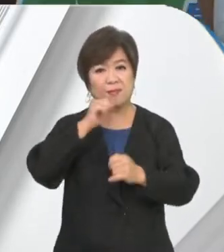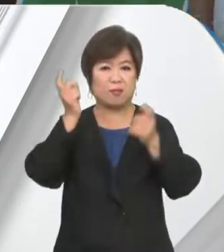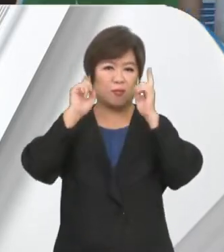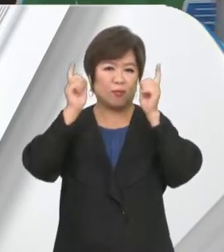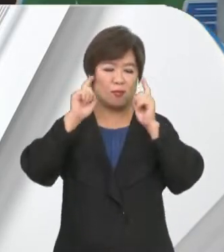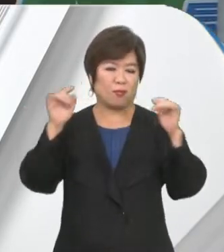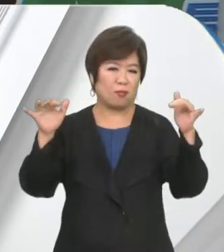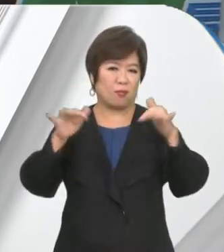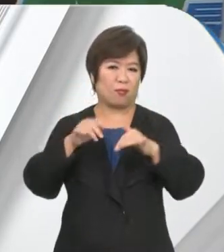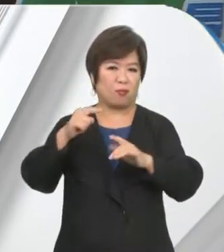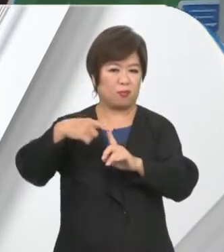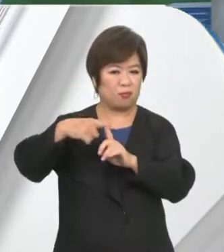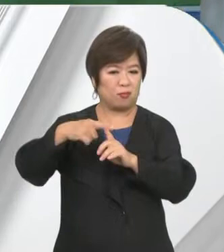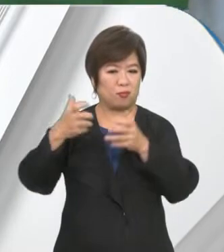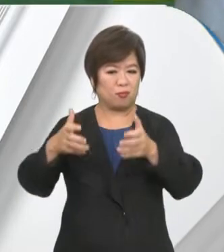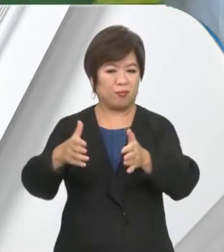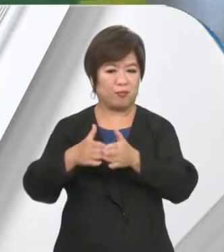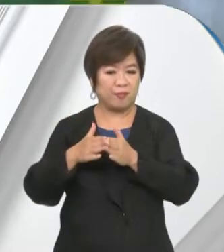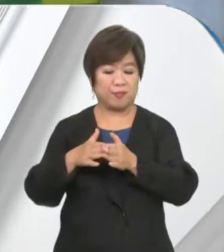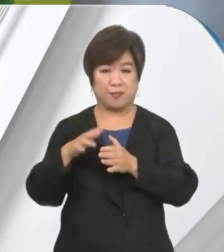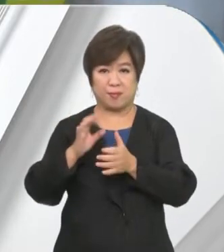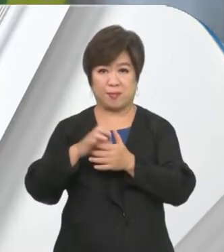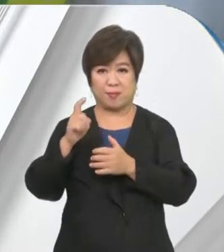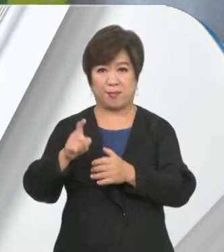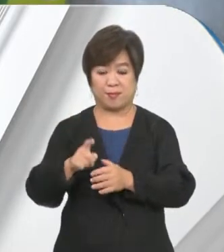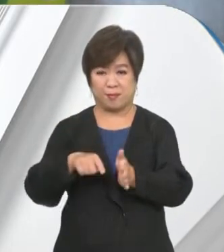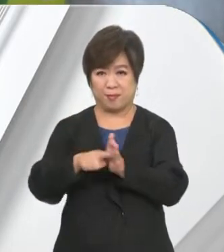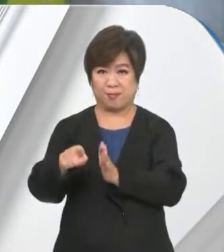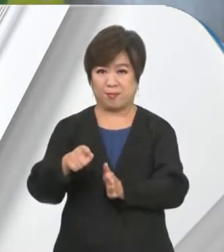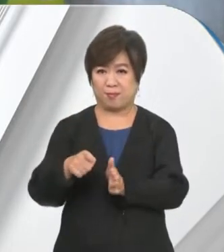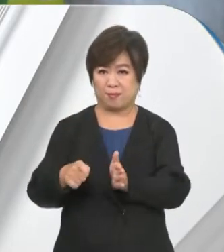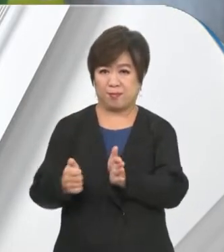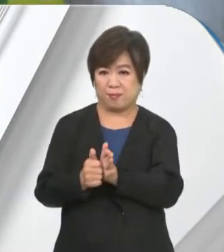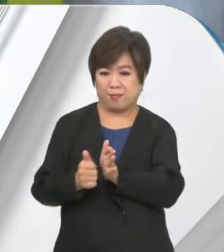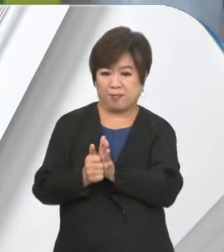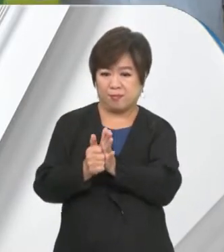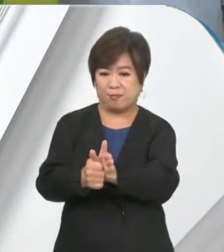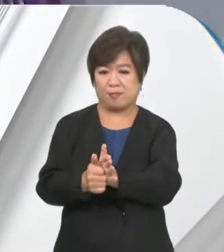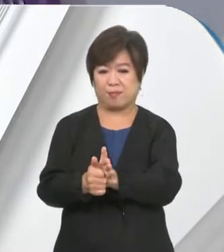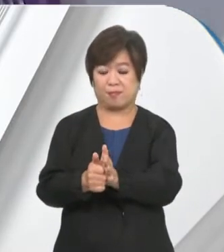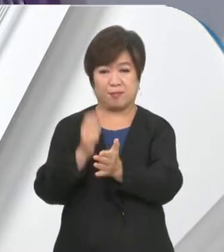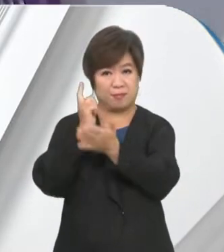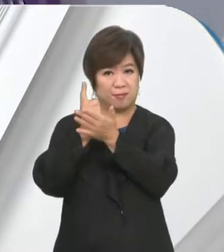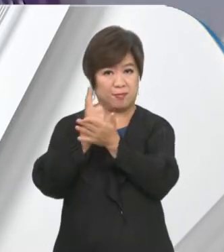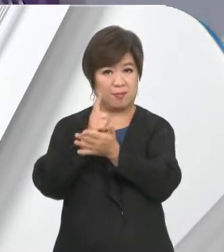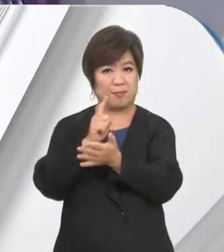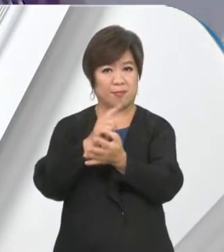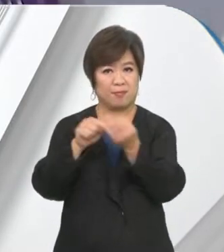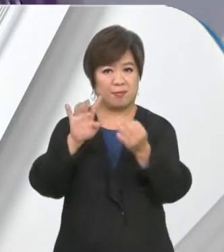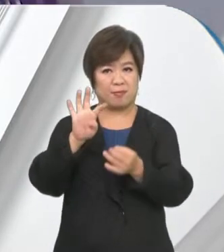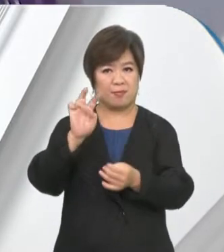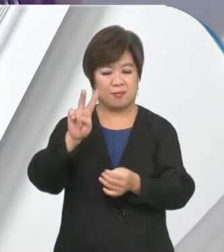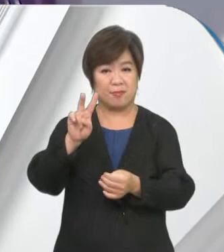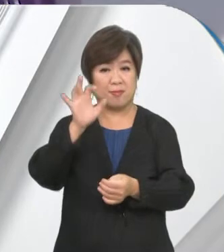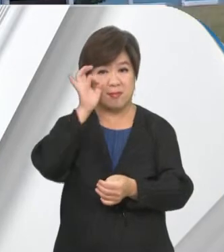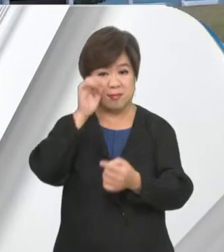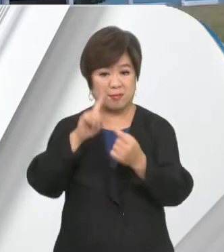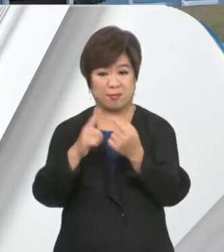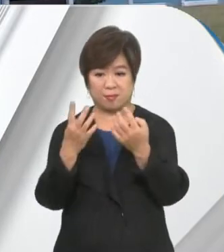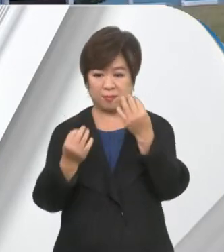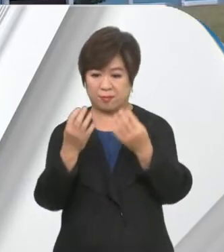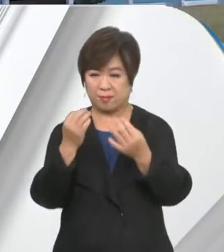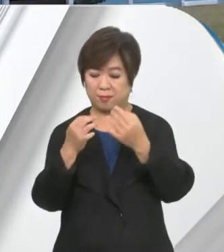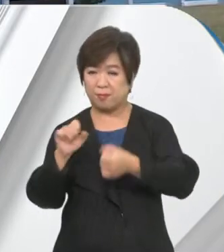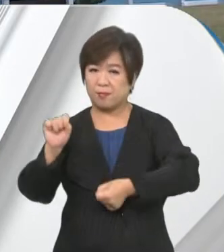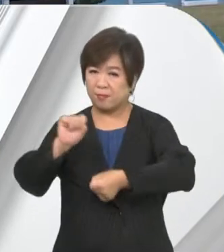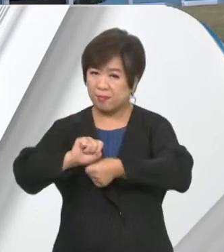标，肯定快线的班次对青年分开时调整到明年41班，大宾馆利用的人潮系统性的